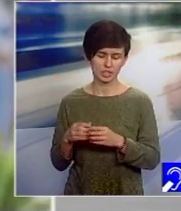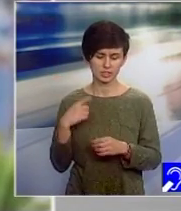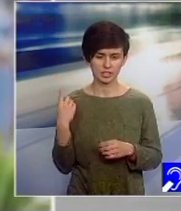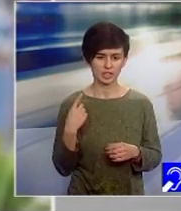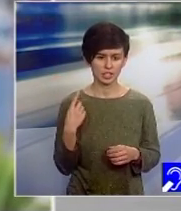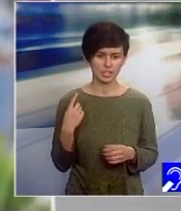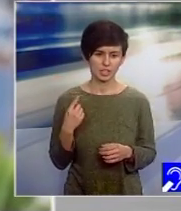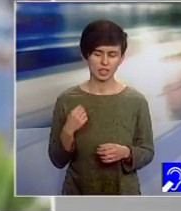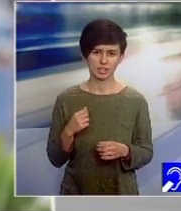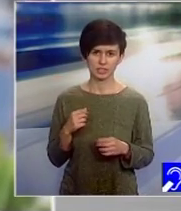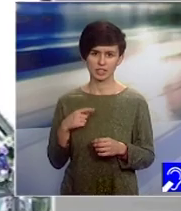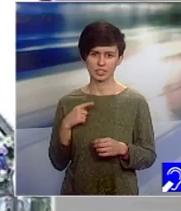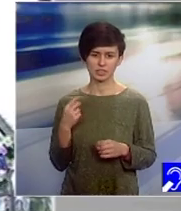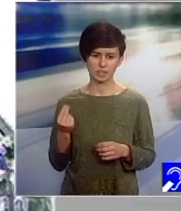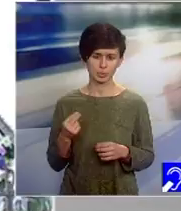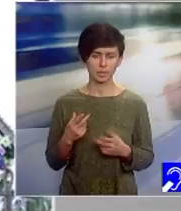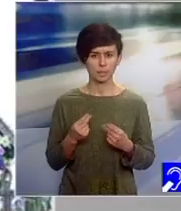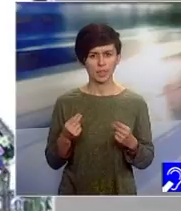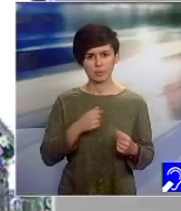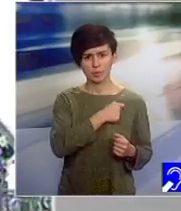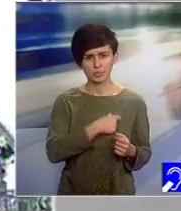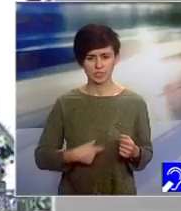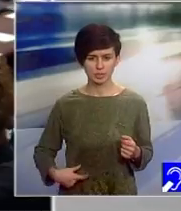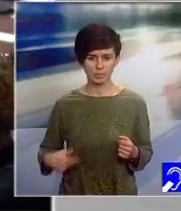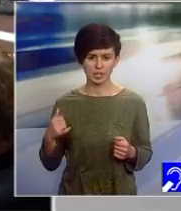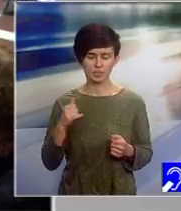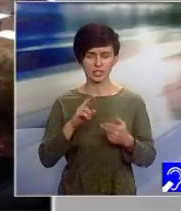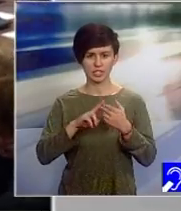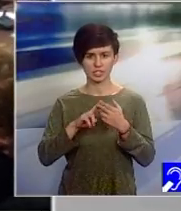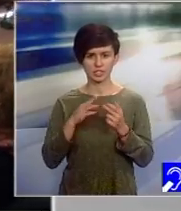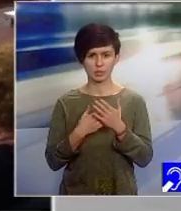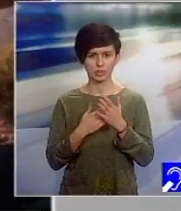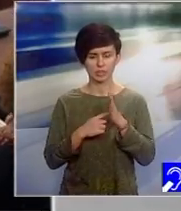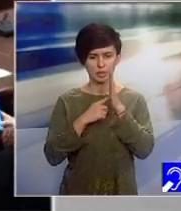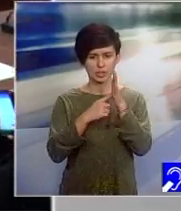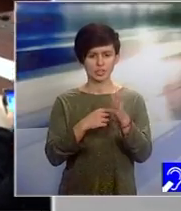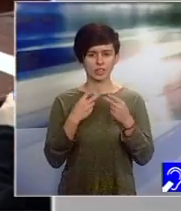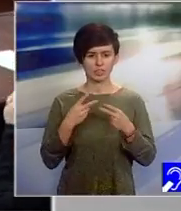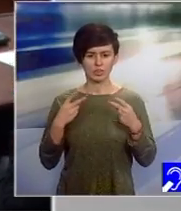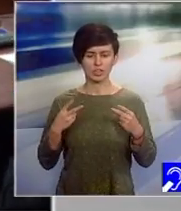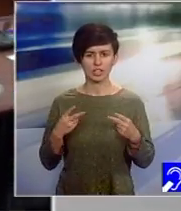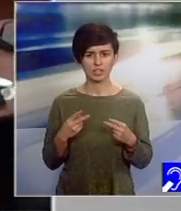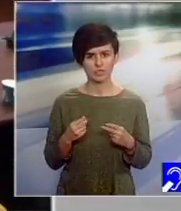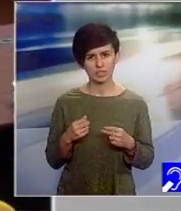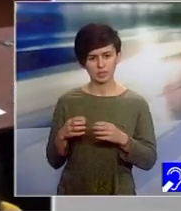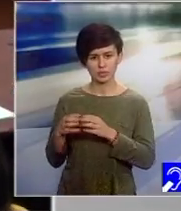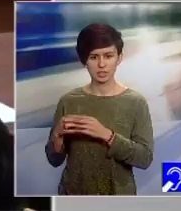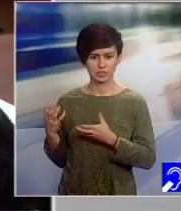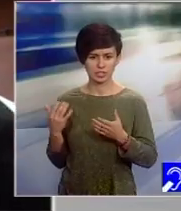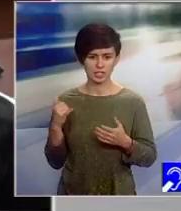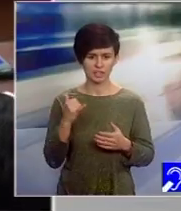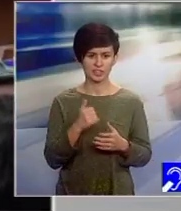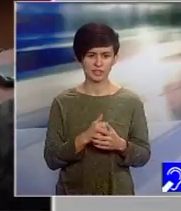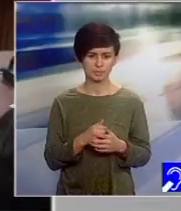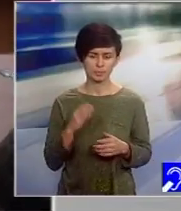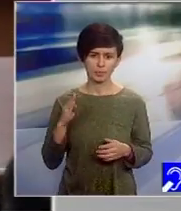Mai mulți primari din comunele transilvanene au venit la întâlnire pentru a prezenta valorile localităților din care vin. Edilul comunei Șinca Nouă din județul Brașov